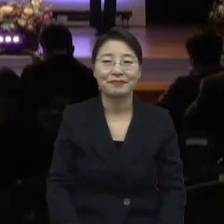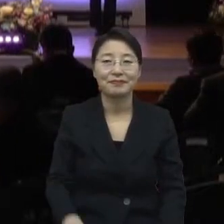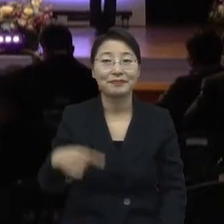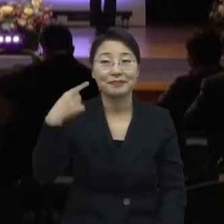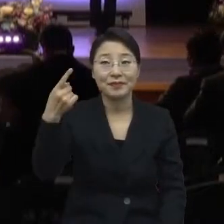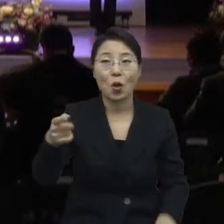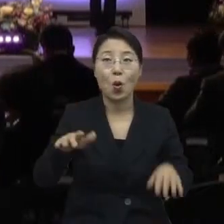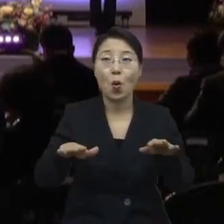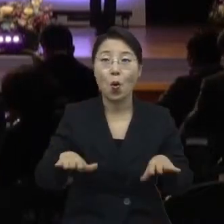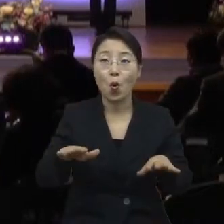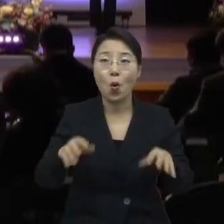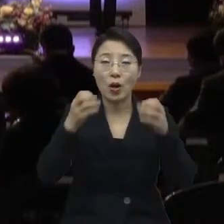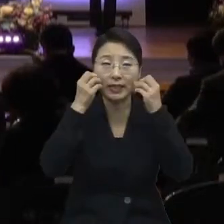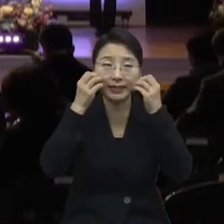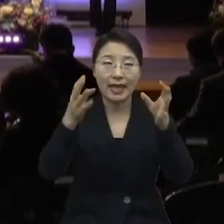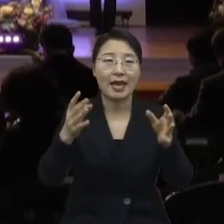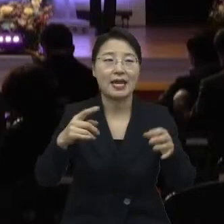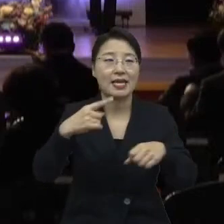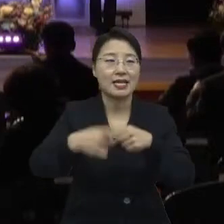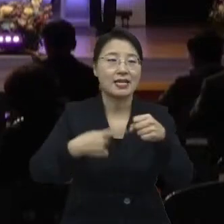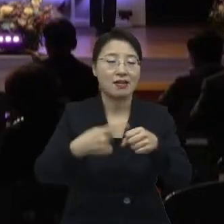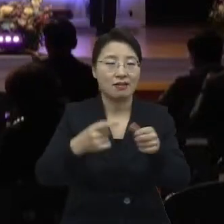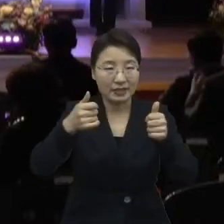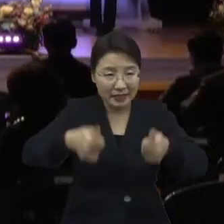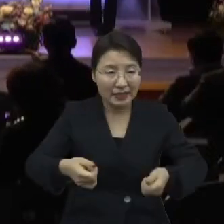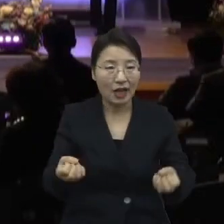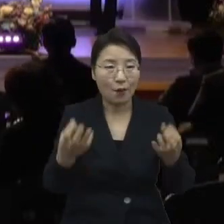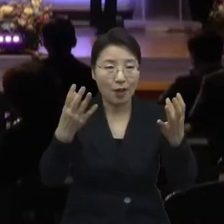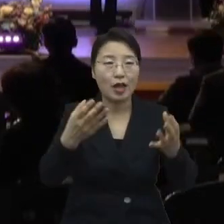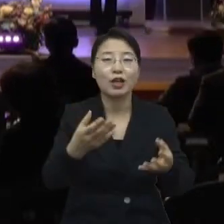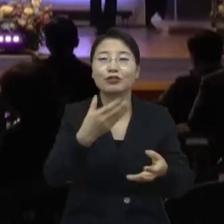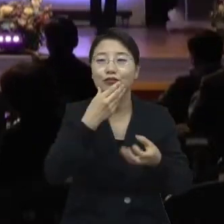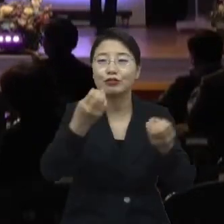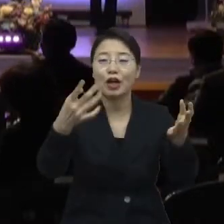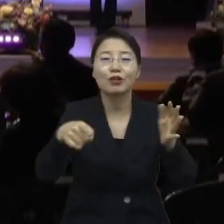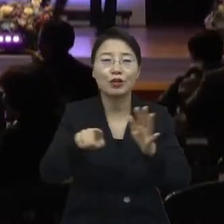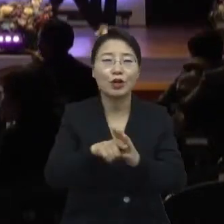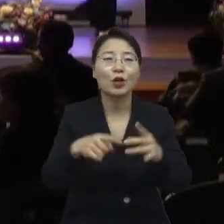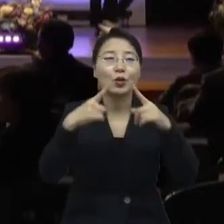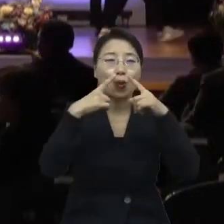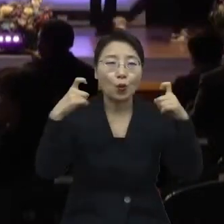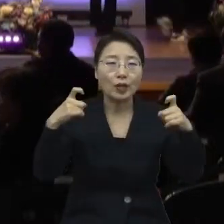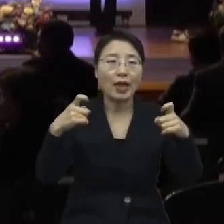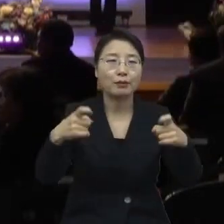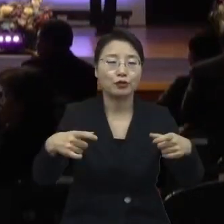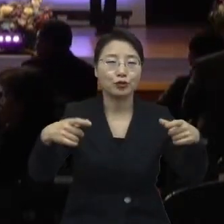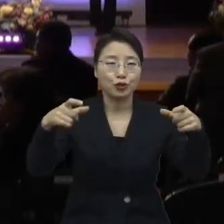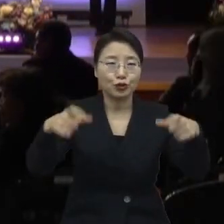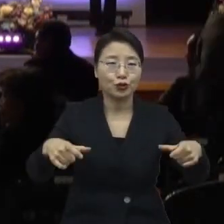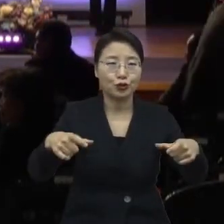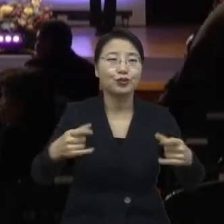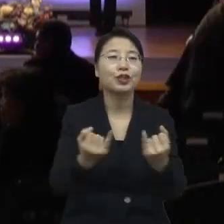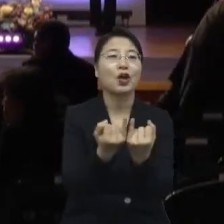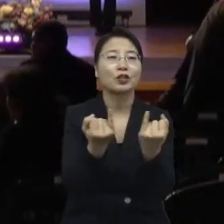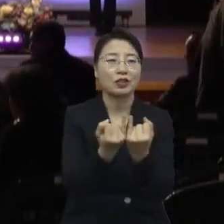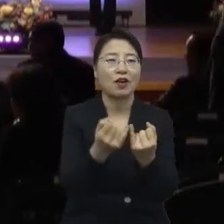다음은 오늘 신년 인사회를 축하하기 위한 동대문구립 여성합창단의 축가가 있겠습니다.